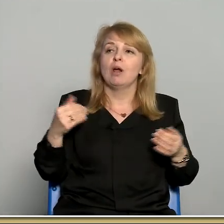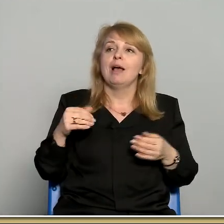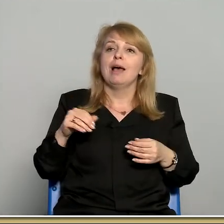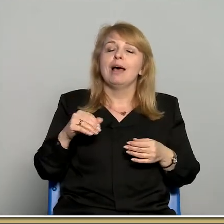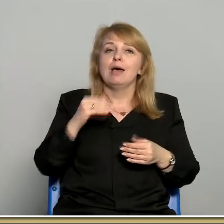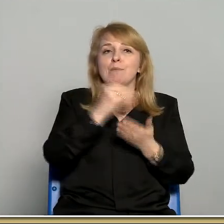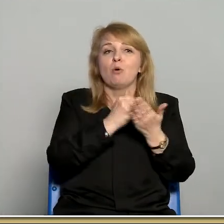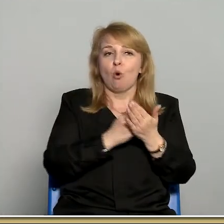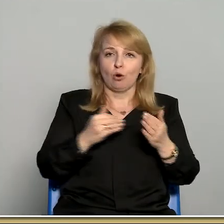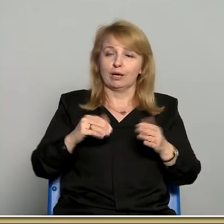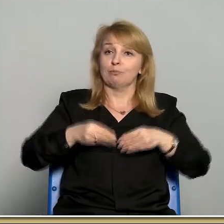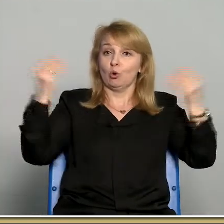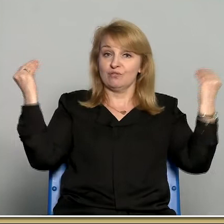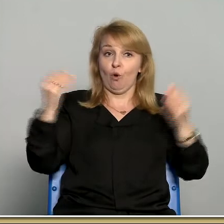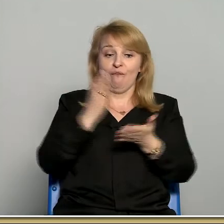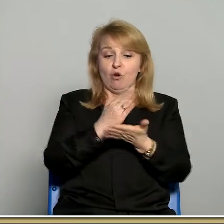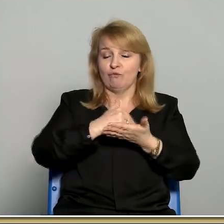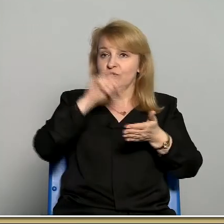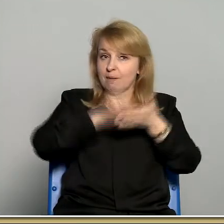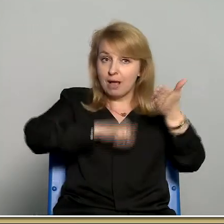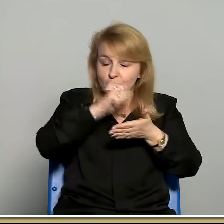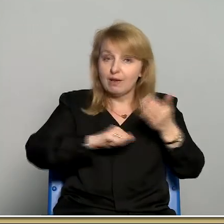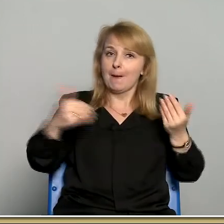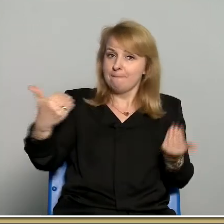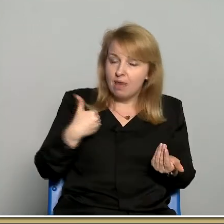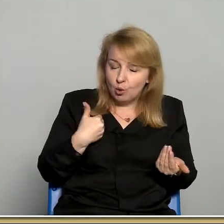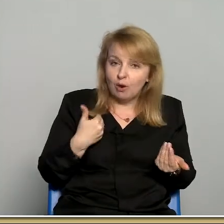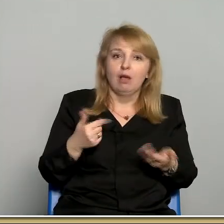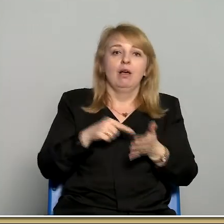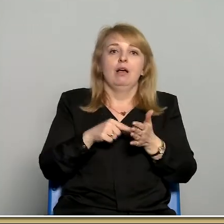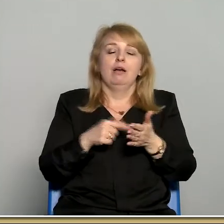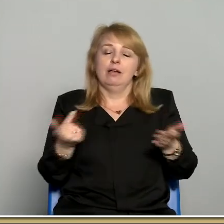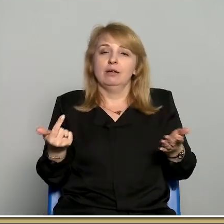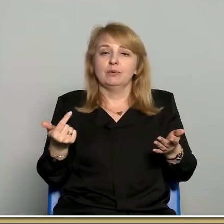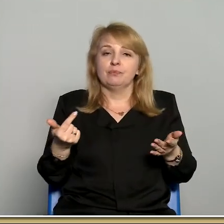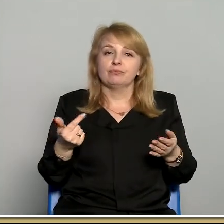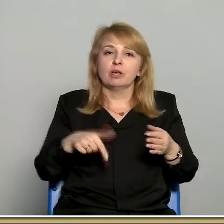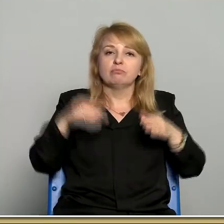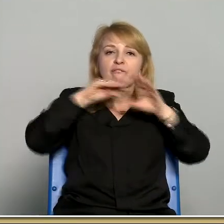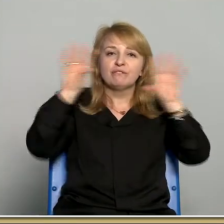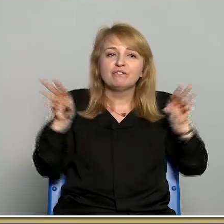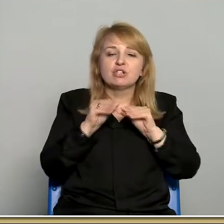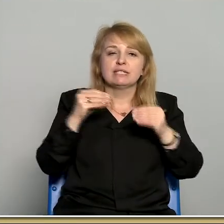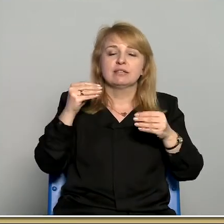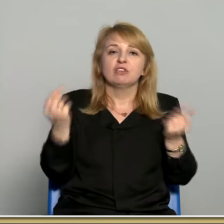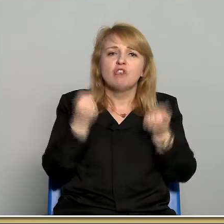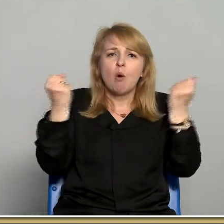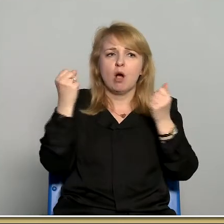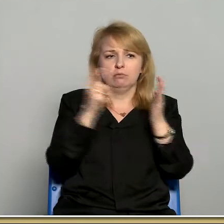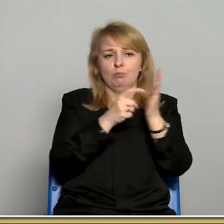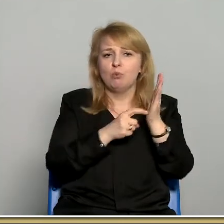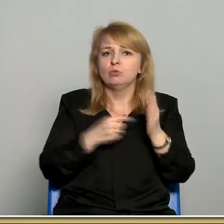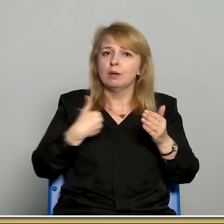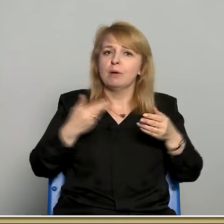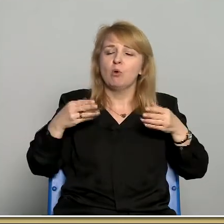Operacyjny Rozwoju Województwa Mazowieckiego, czy też te wszystkie działania, które wtedy były